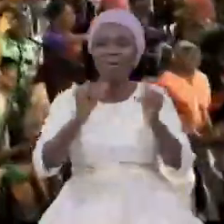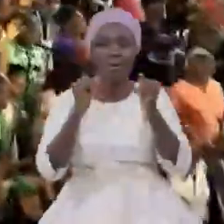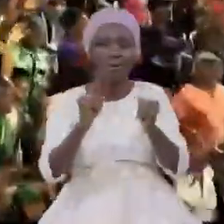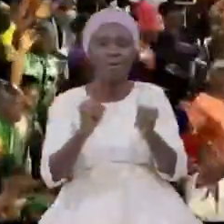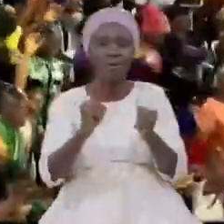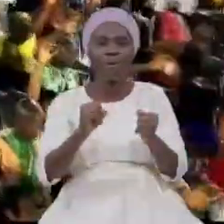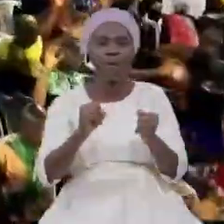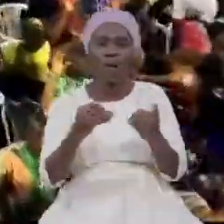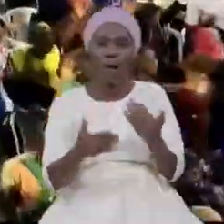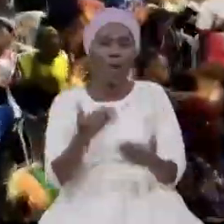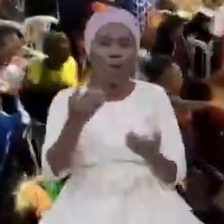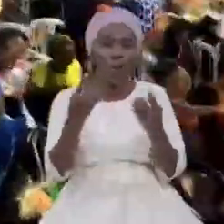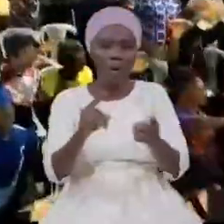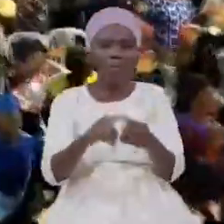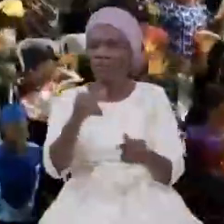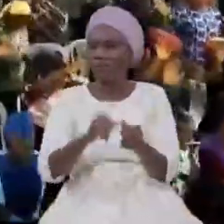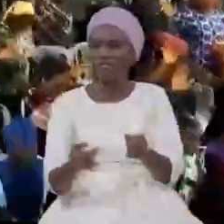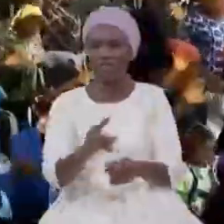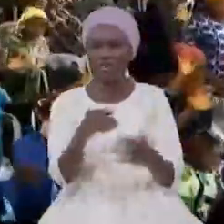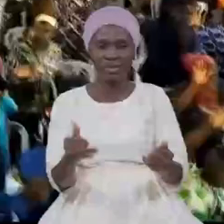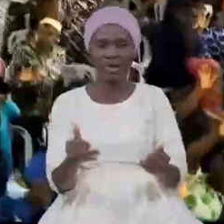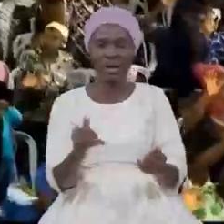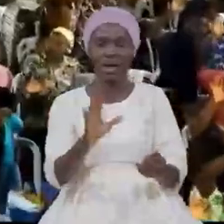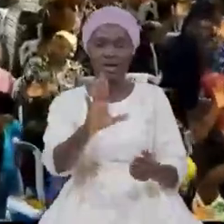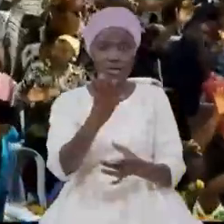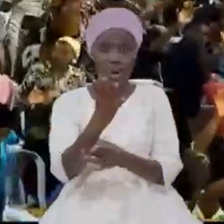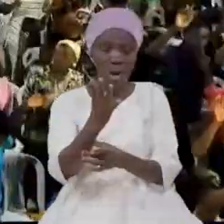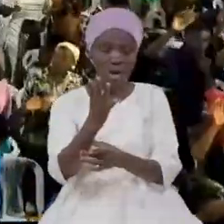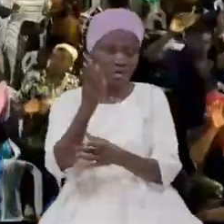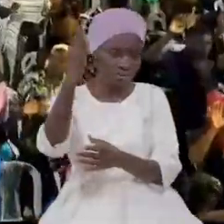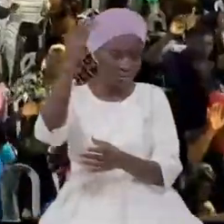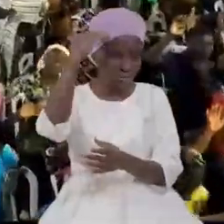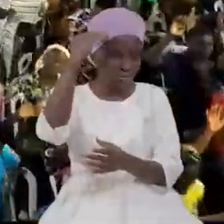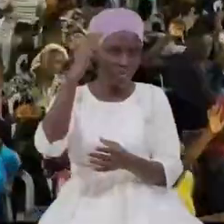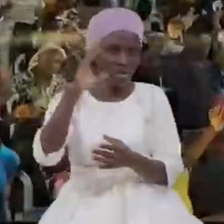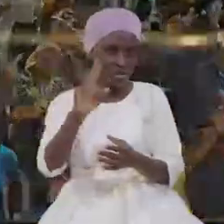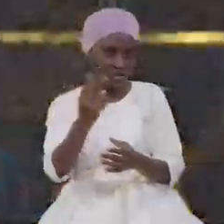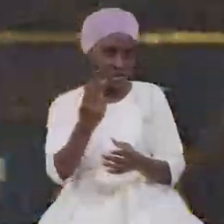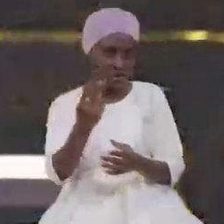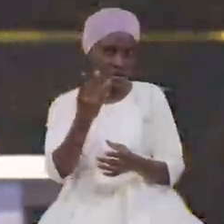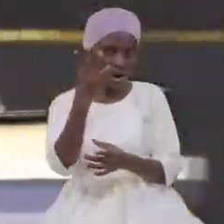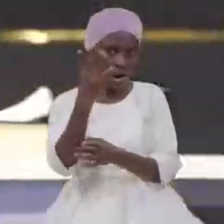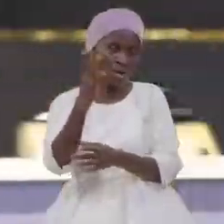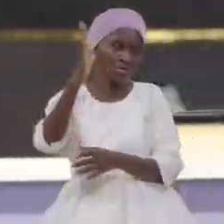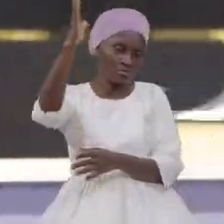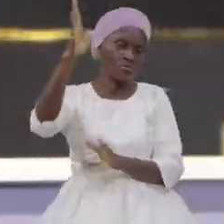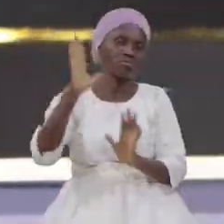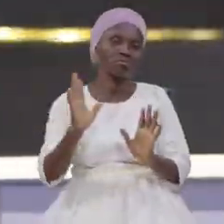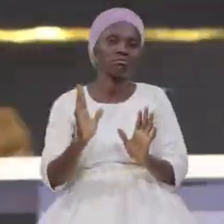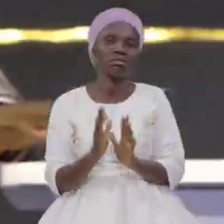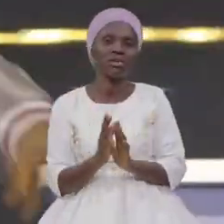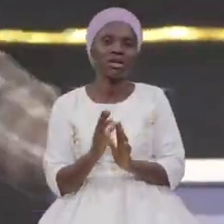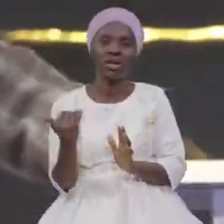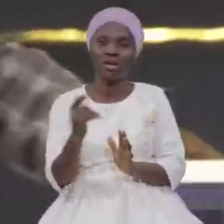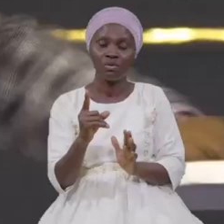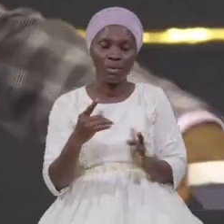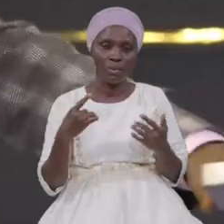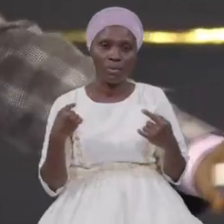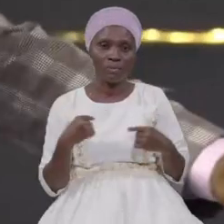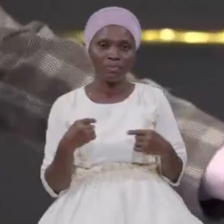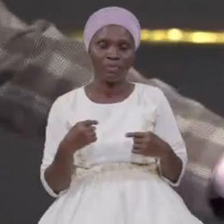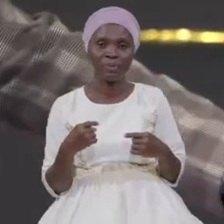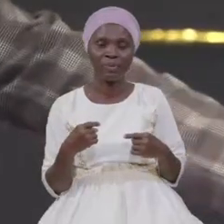monde. Tu lèves une main et tu mets la deuxième main là où tu as le problème. Tu comprends que le Dieu de